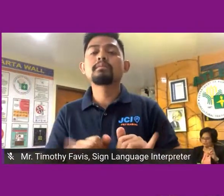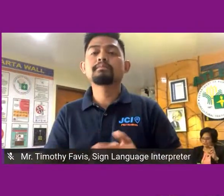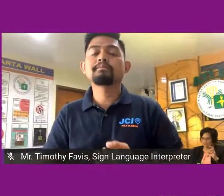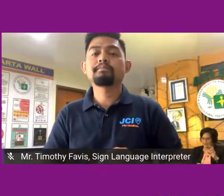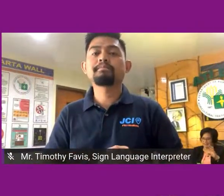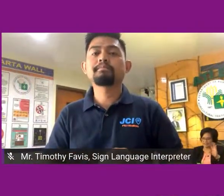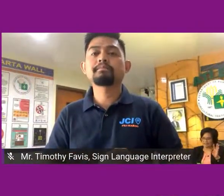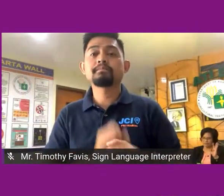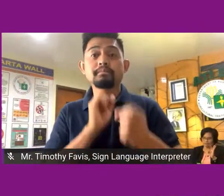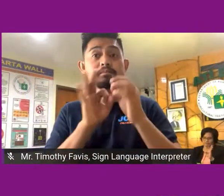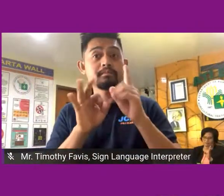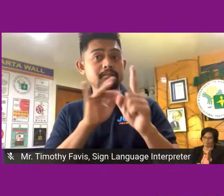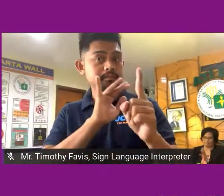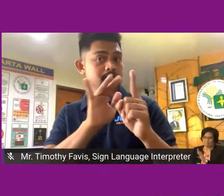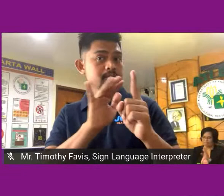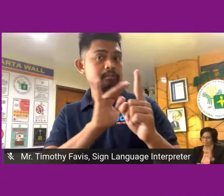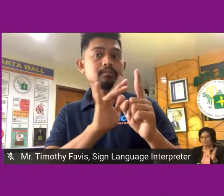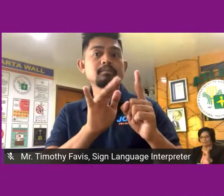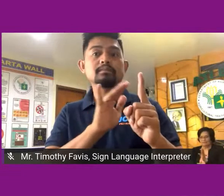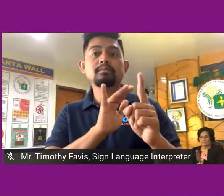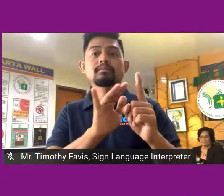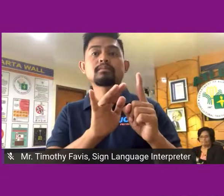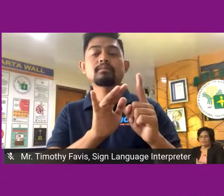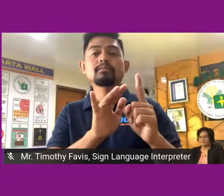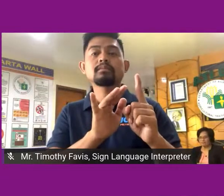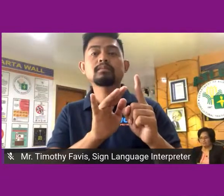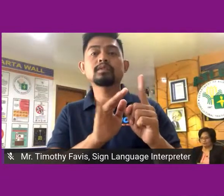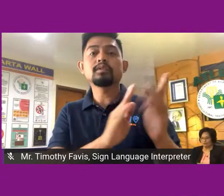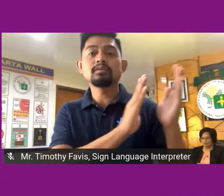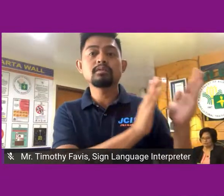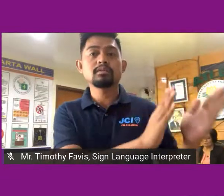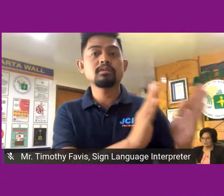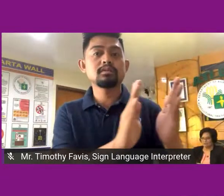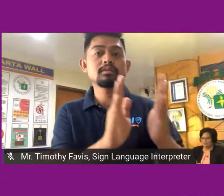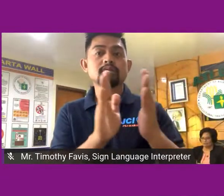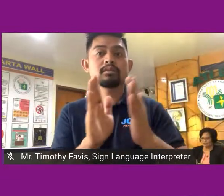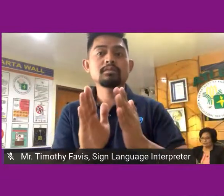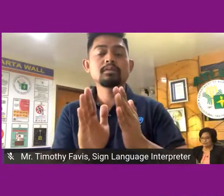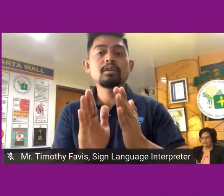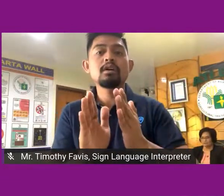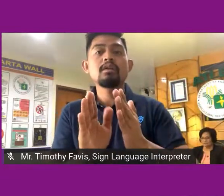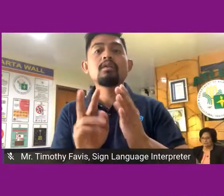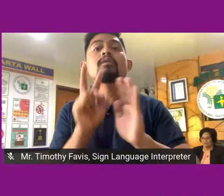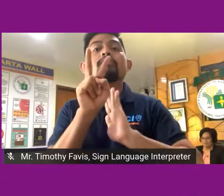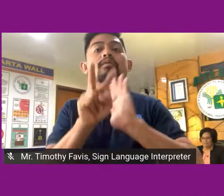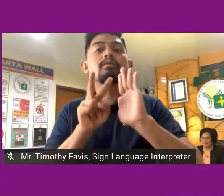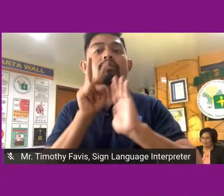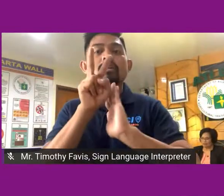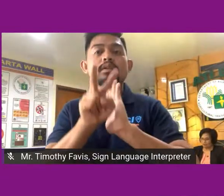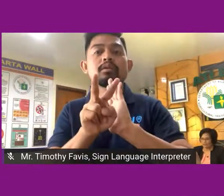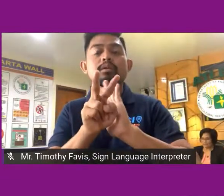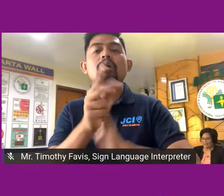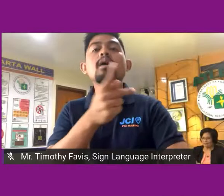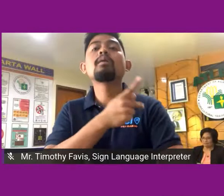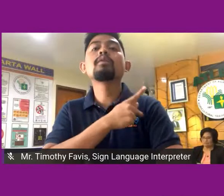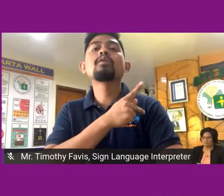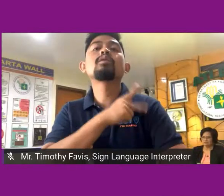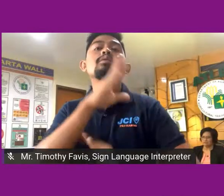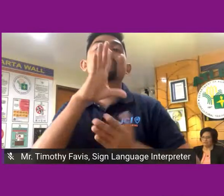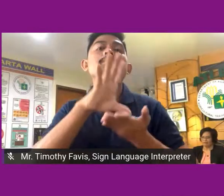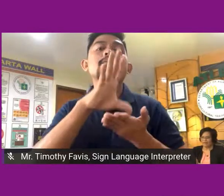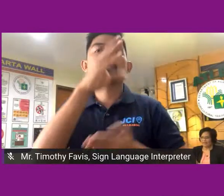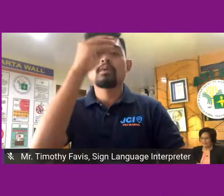o nakita nyo from step by step yung video, may makukuha